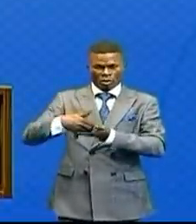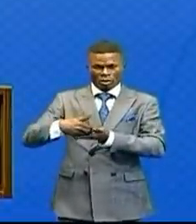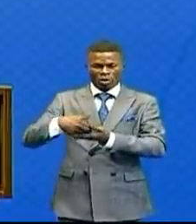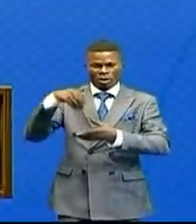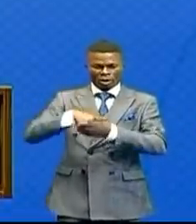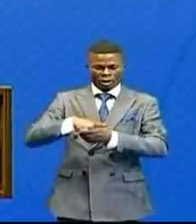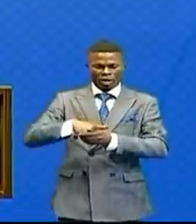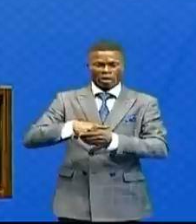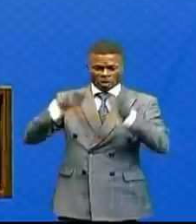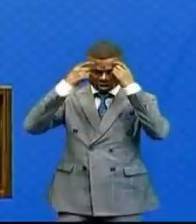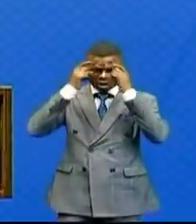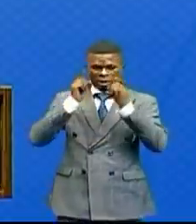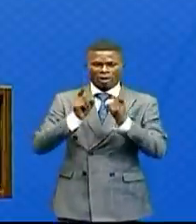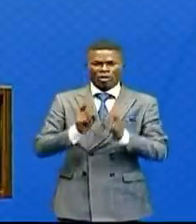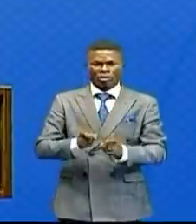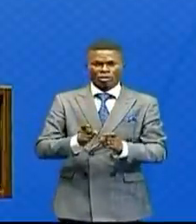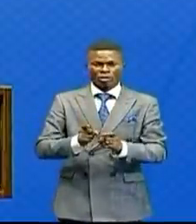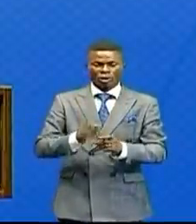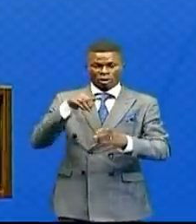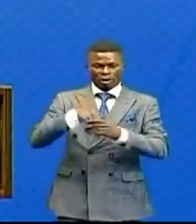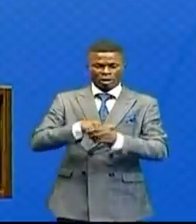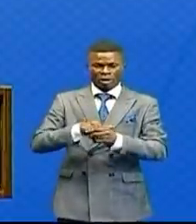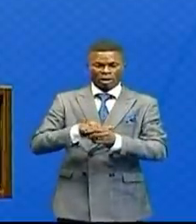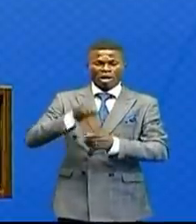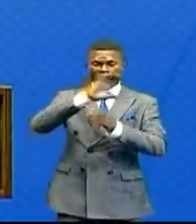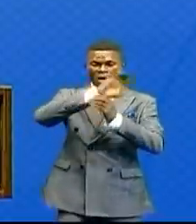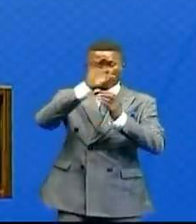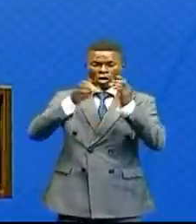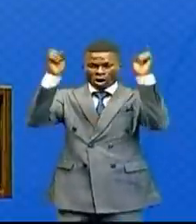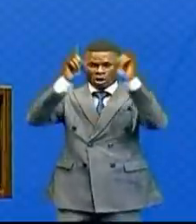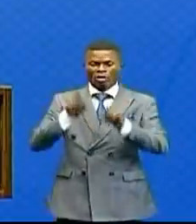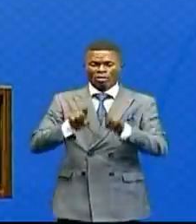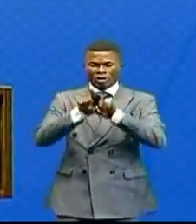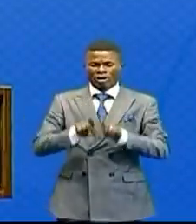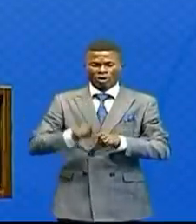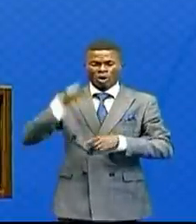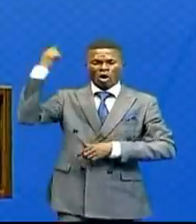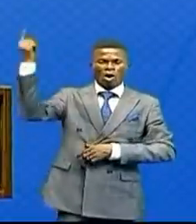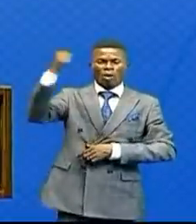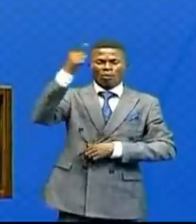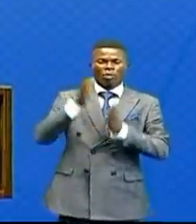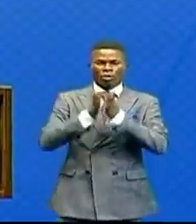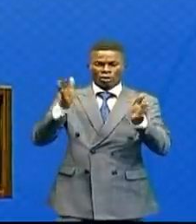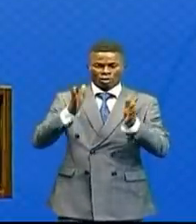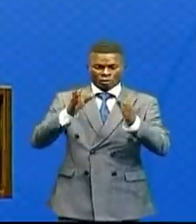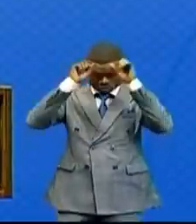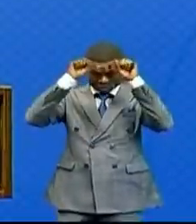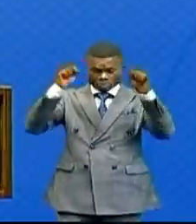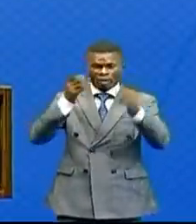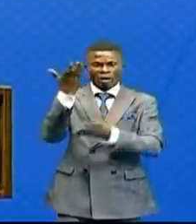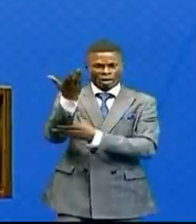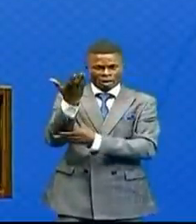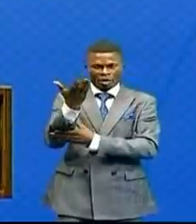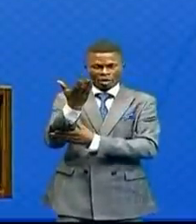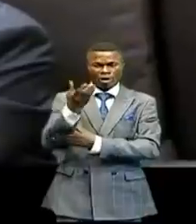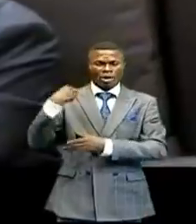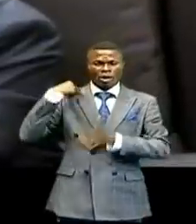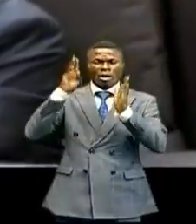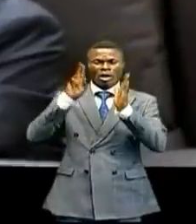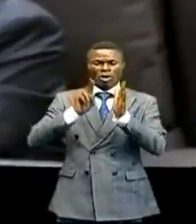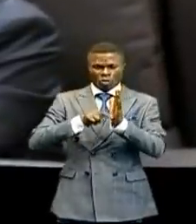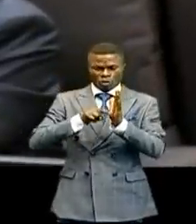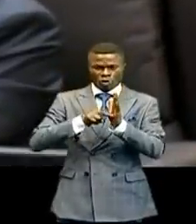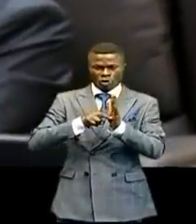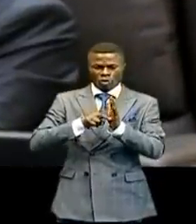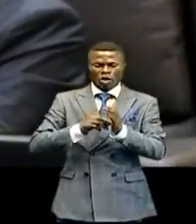dans la sphère des décisions, tant au niveau continental qu'au niveau international. Il a de ce fait invité le gouvernement à